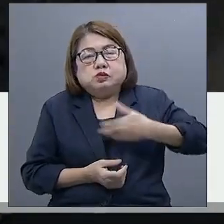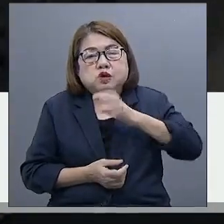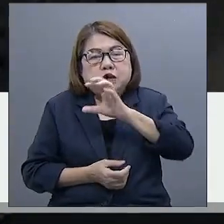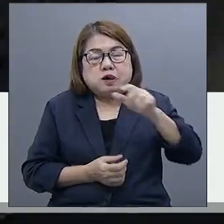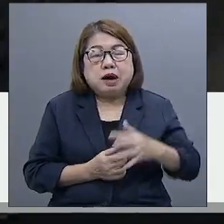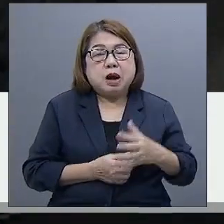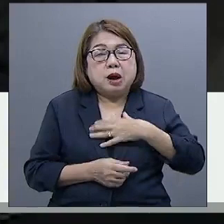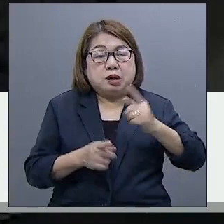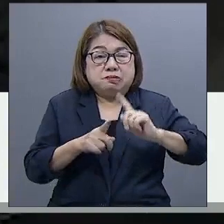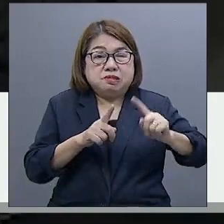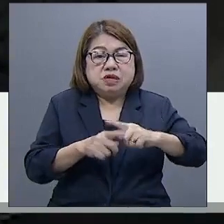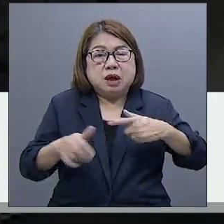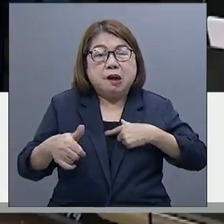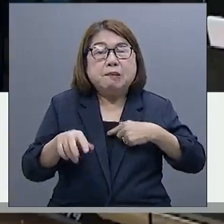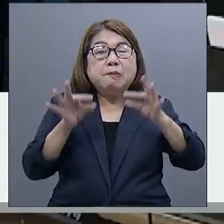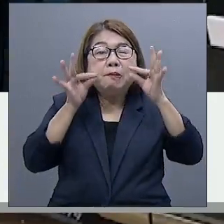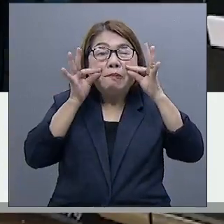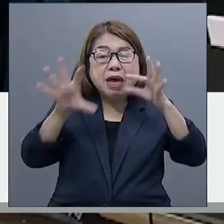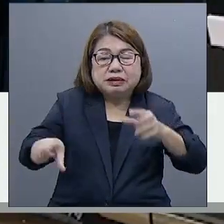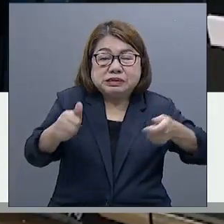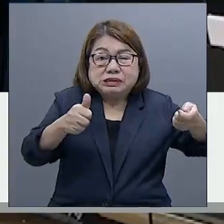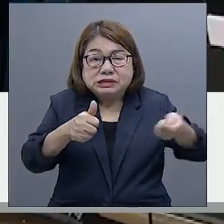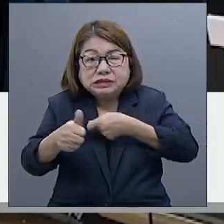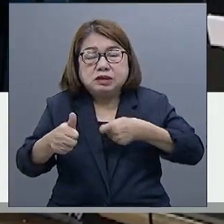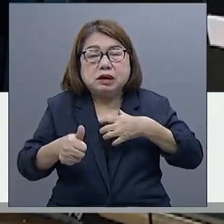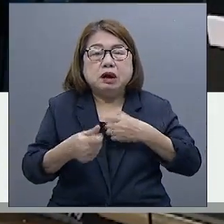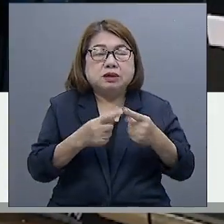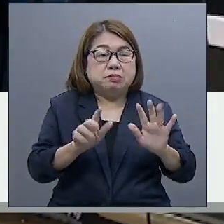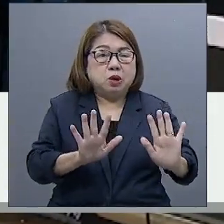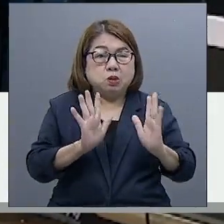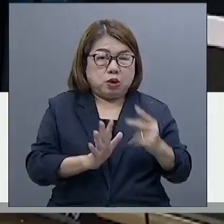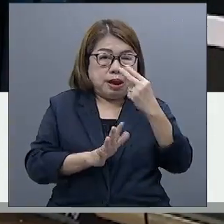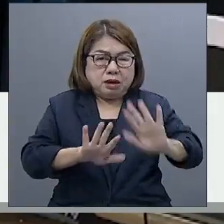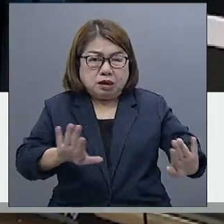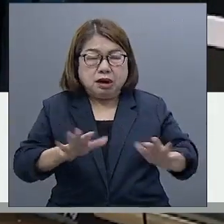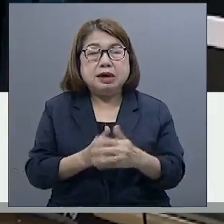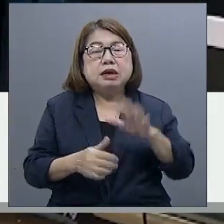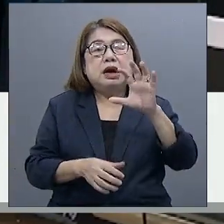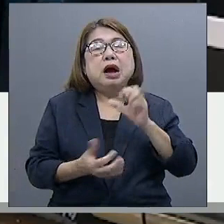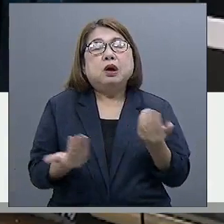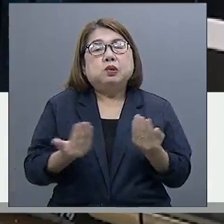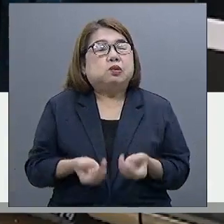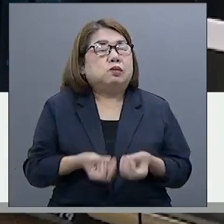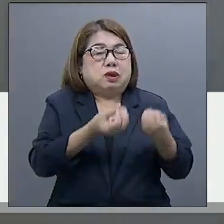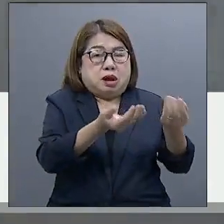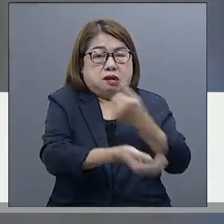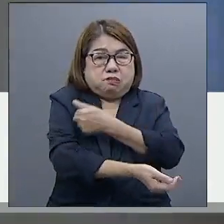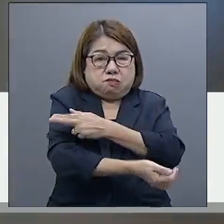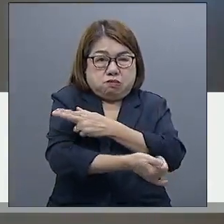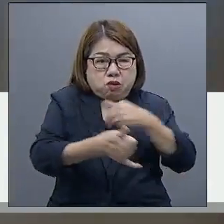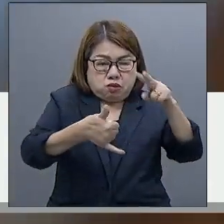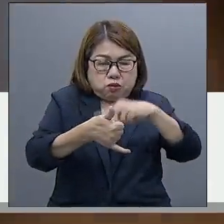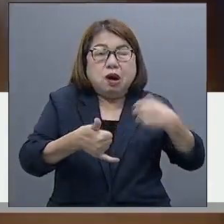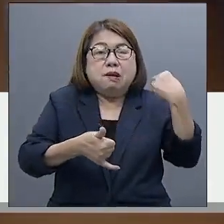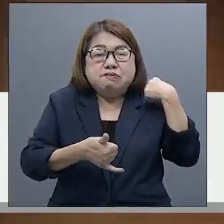ใช้มีดจากปาดคอแมวแต่มีคนห้ามไว้ได้ทันครับและเมื่อนำตัวลูกชายส่งโรงพยาบาลแพทย์เนี่ยไปตรวจพบสารเสพติด